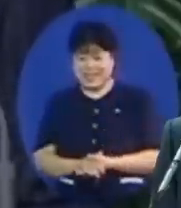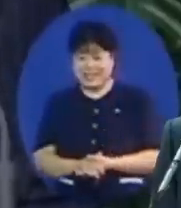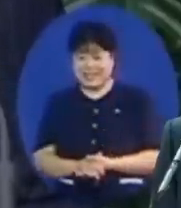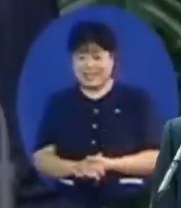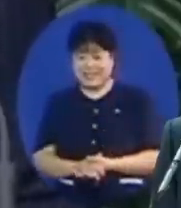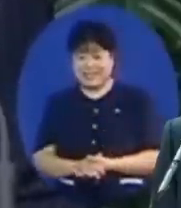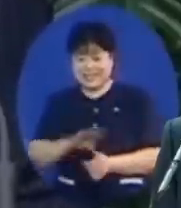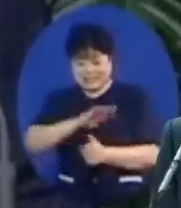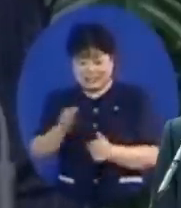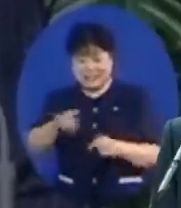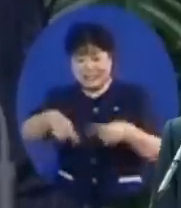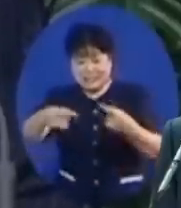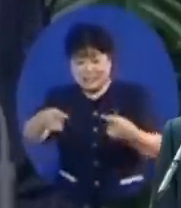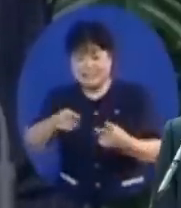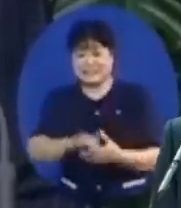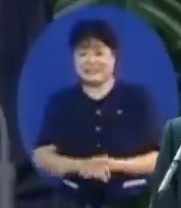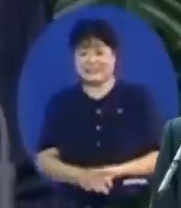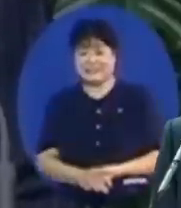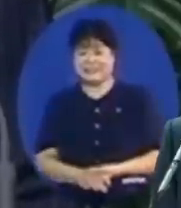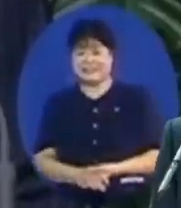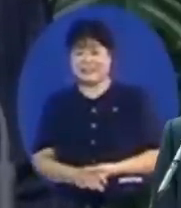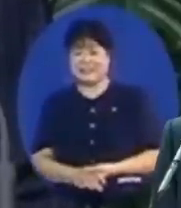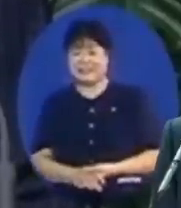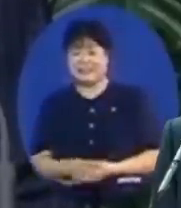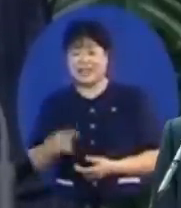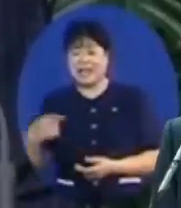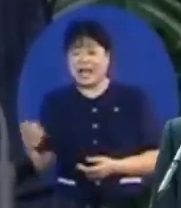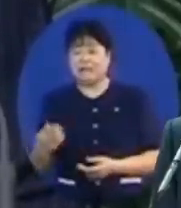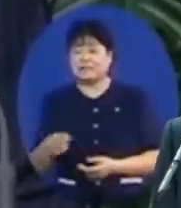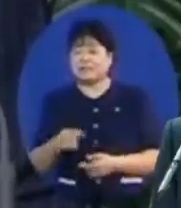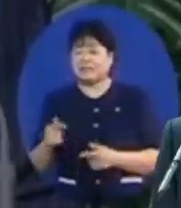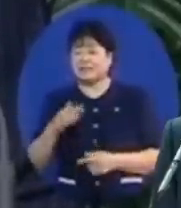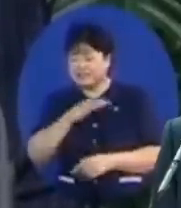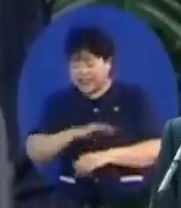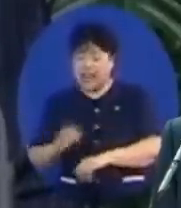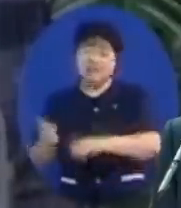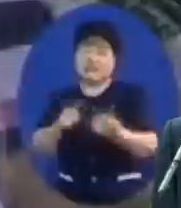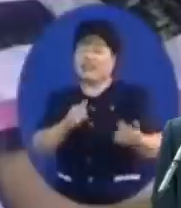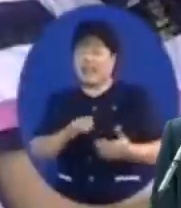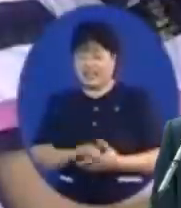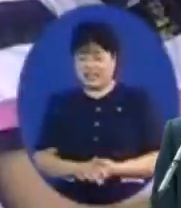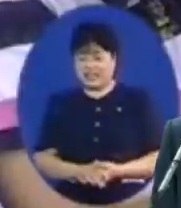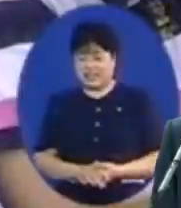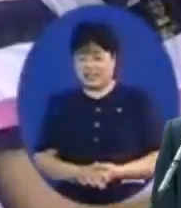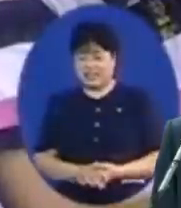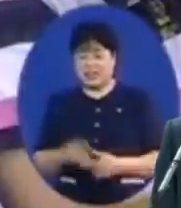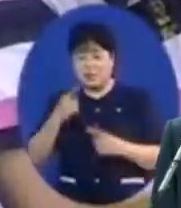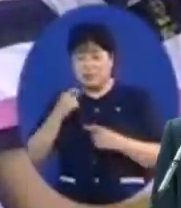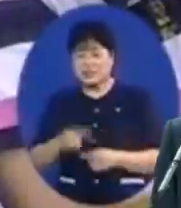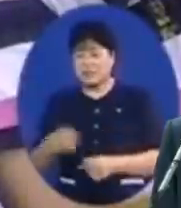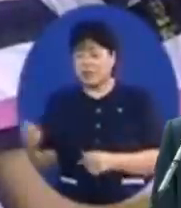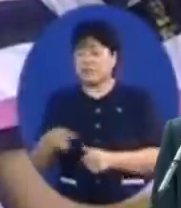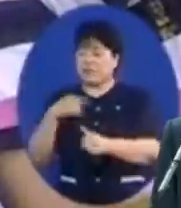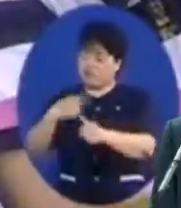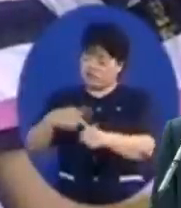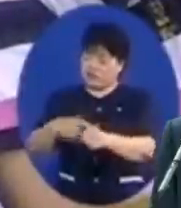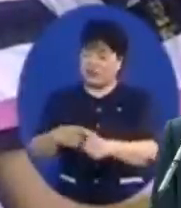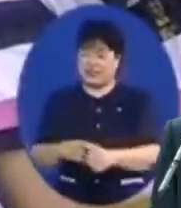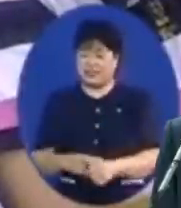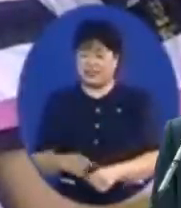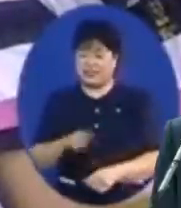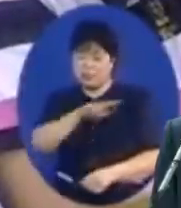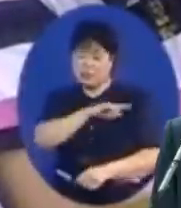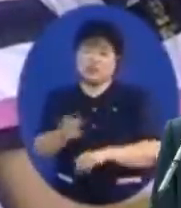초상 칠 때 가서 내가 말했습니다. 그래 안 아프게 잘 갔다. 날 보고 아프다고 흉보더니 네가 먼저